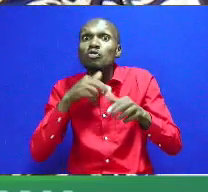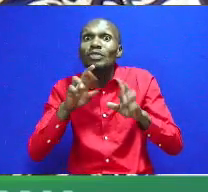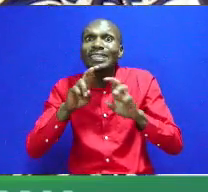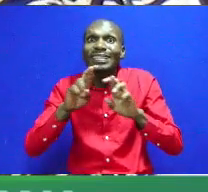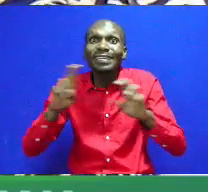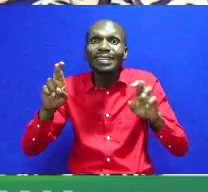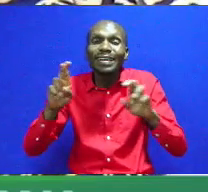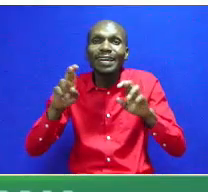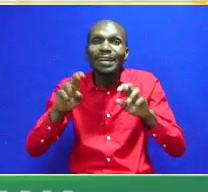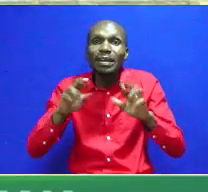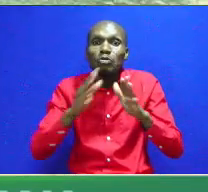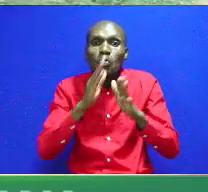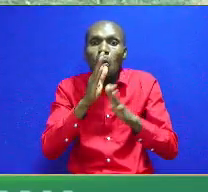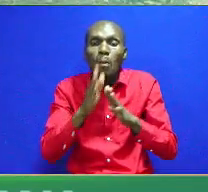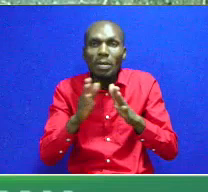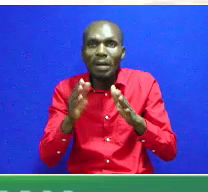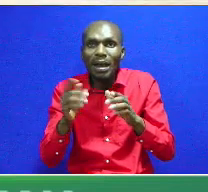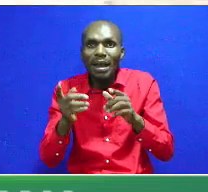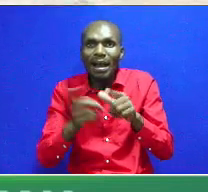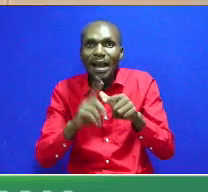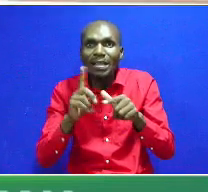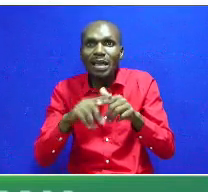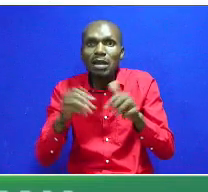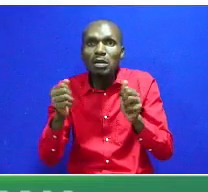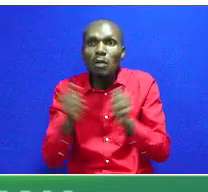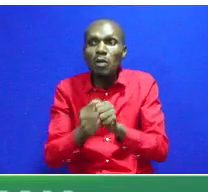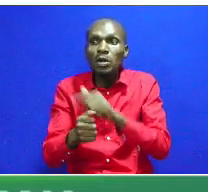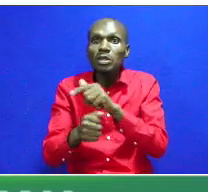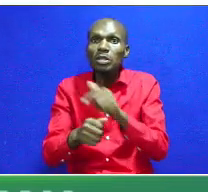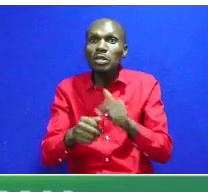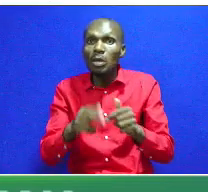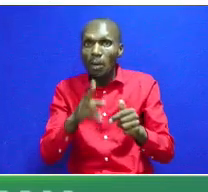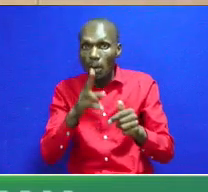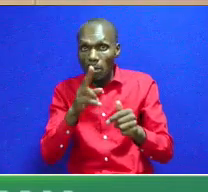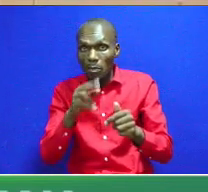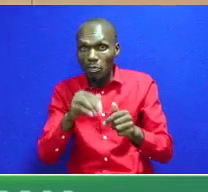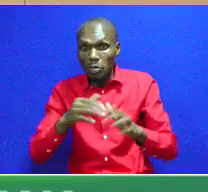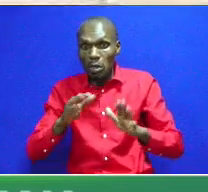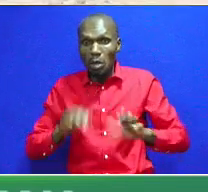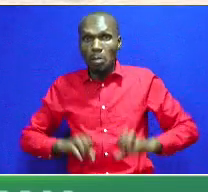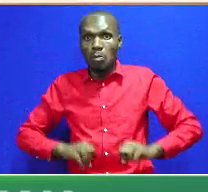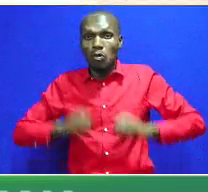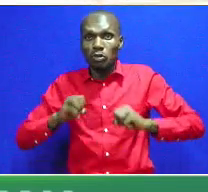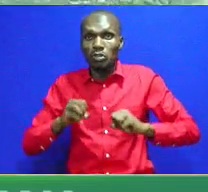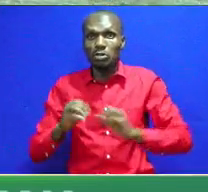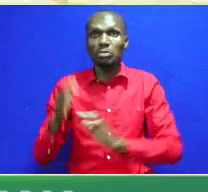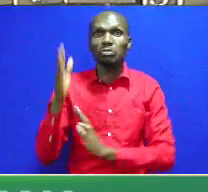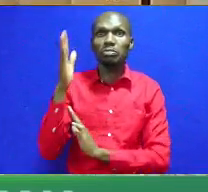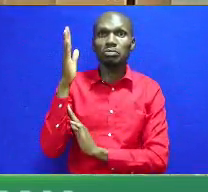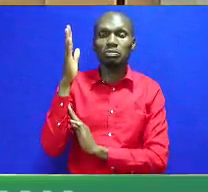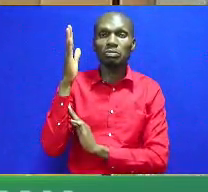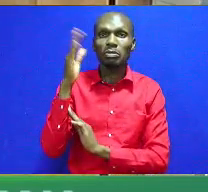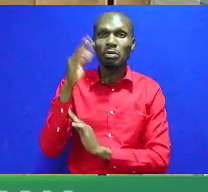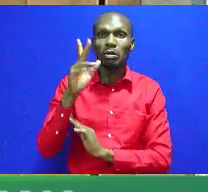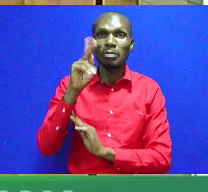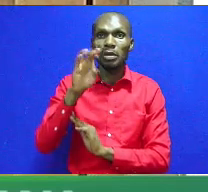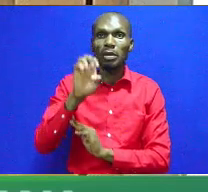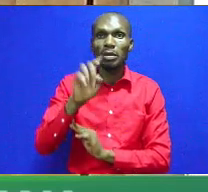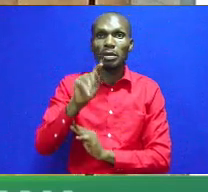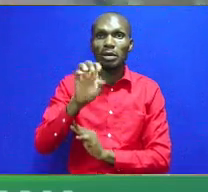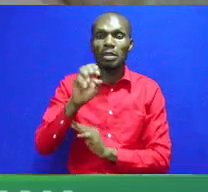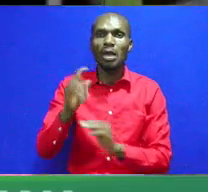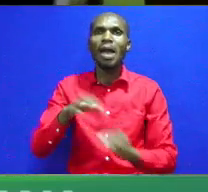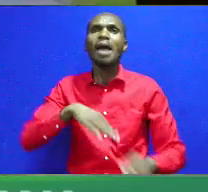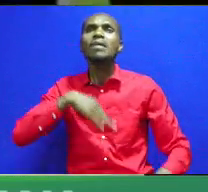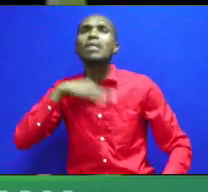chatiga bare prepare yake korenga nana na umi ni go mo bisabwo bolendi asedu ke yo a watchman Peter Moenga anyari toko siyo